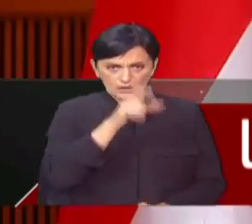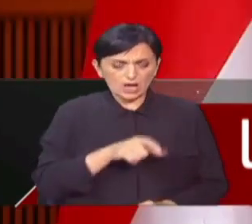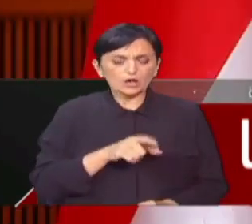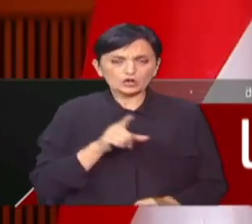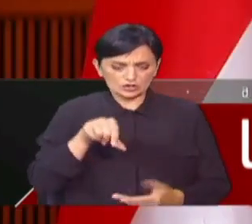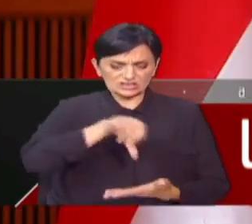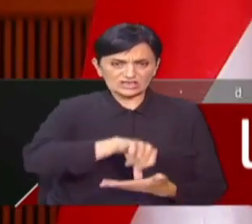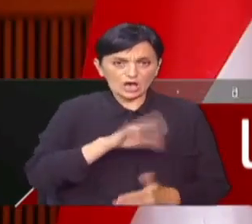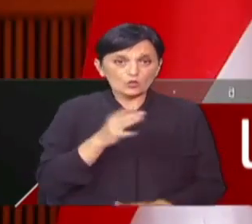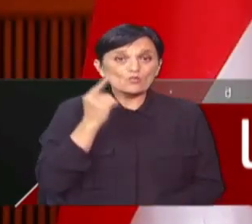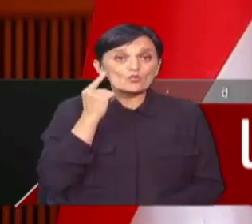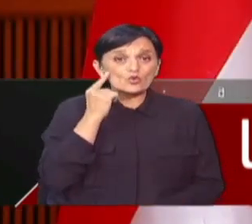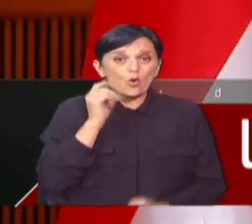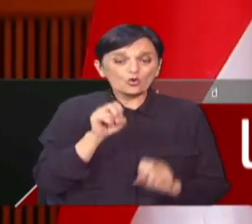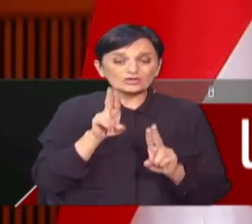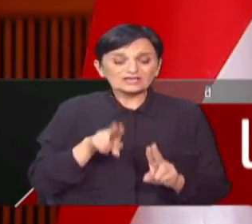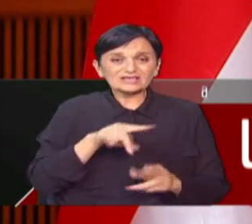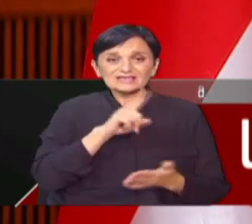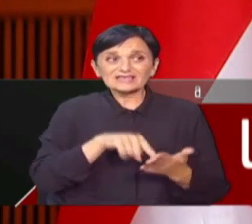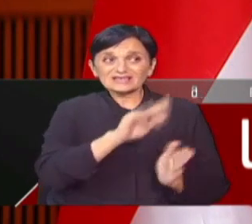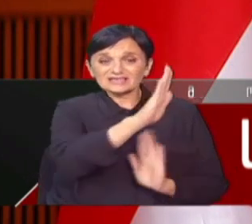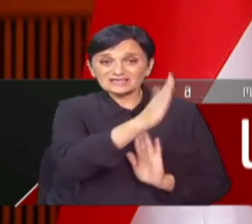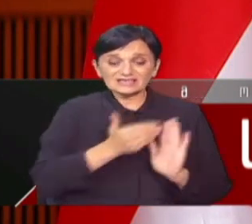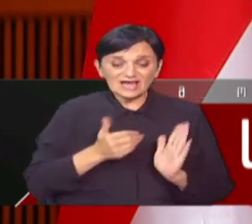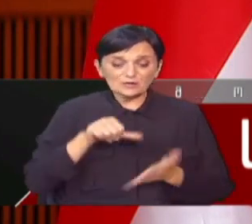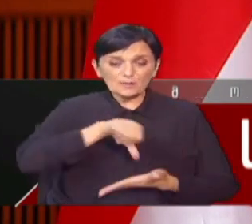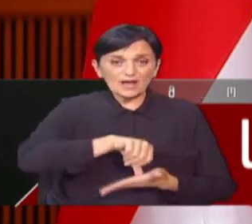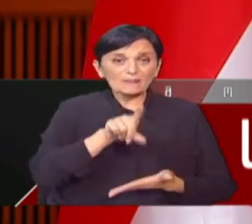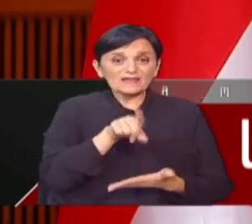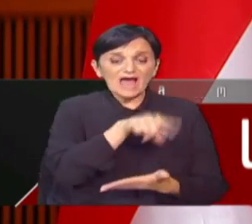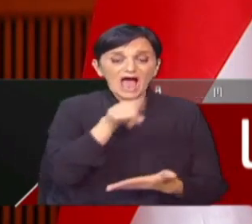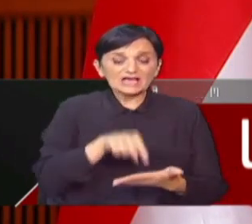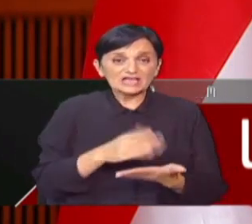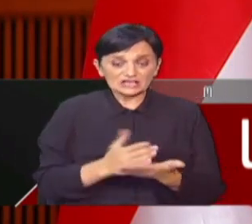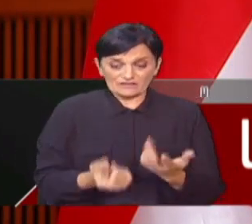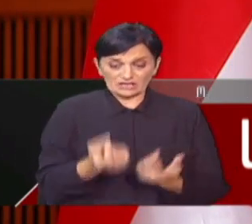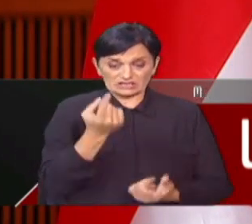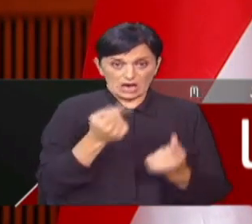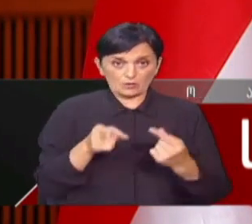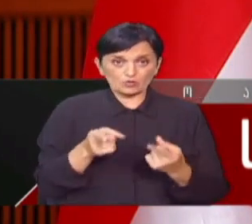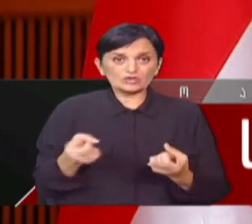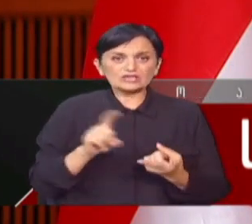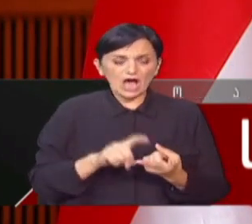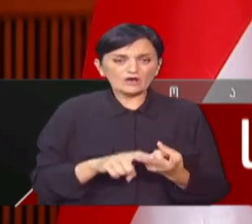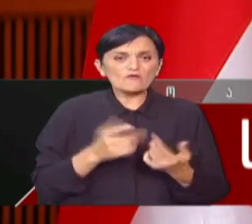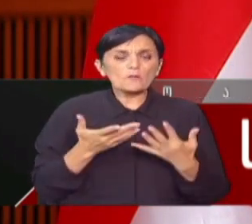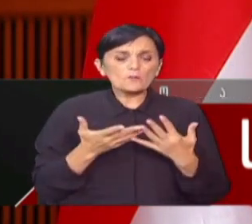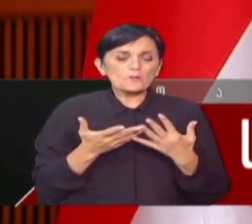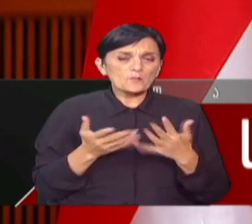წარსდგება. მგონია რომ მათ შორის ინტერპელაციის საგანი რაც არის და რა კითხვებიც არის წამოჭრილი, ვფიქრობ ამასთან დაკავშირებით უფრო